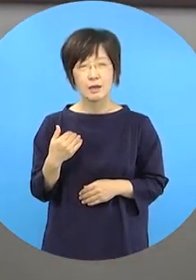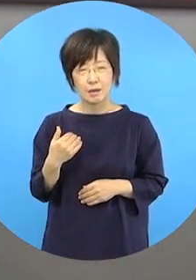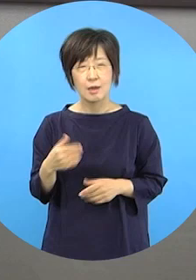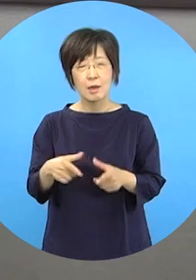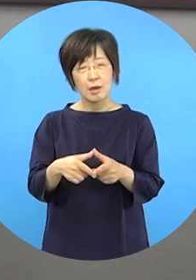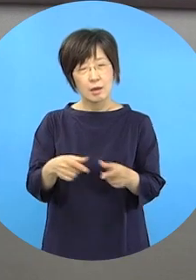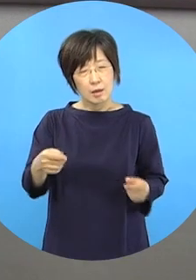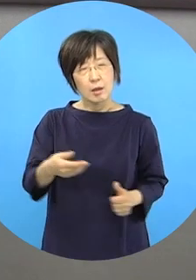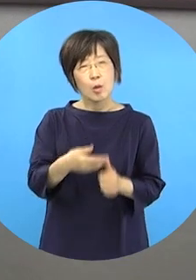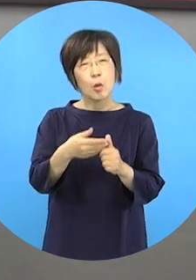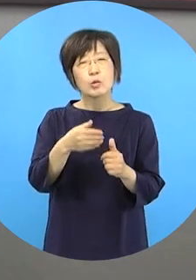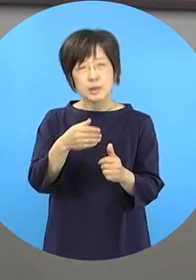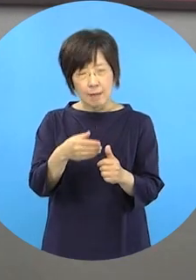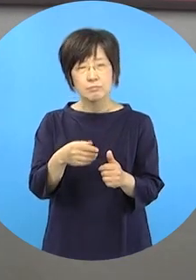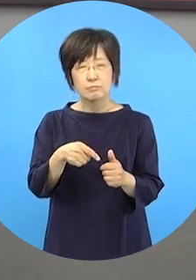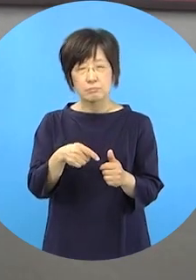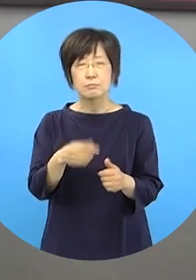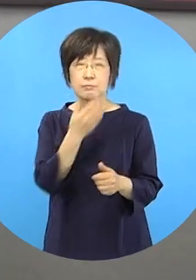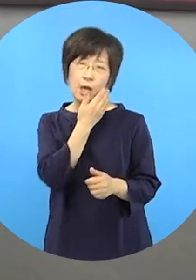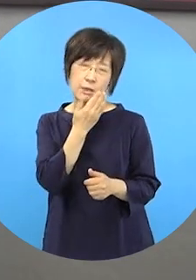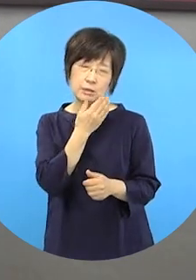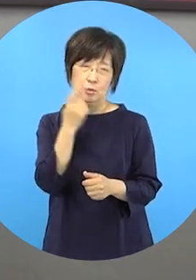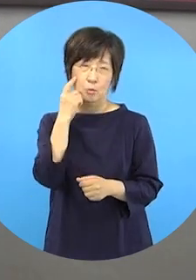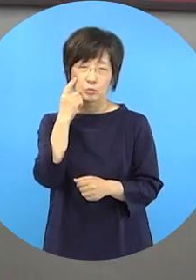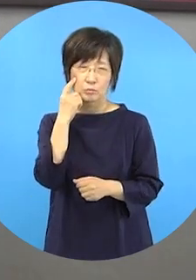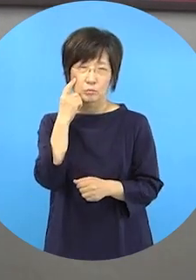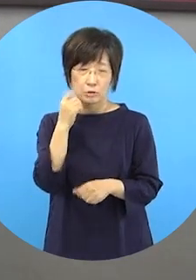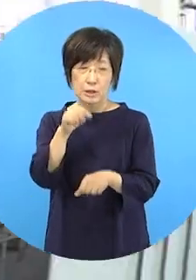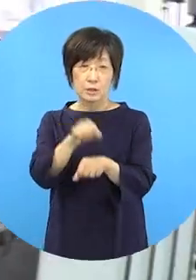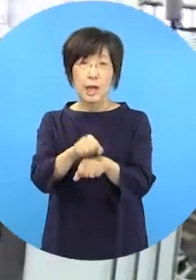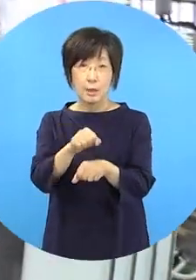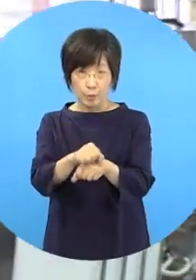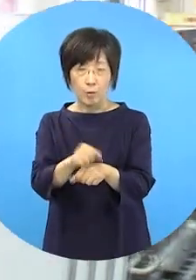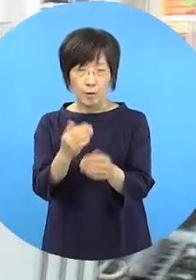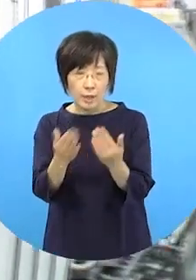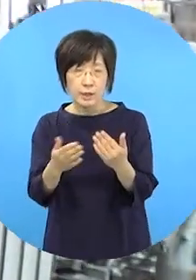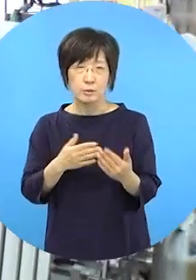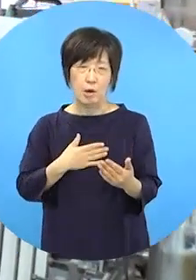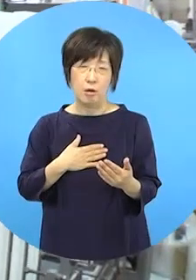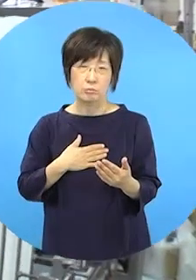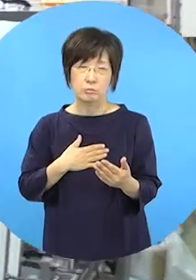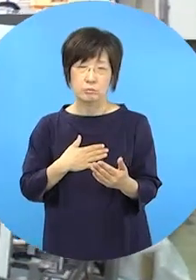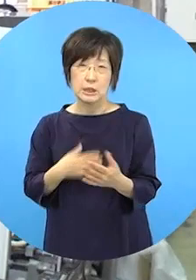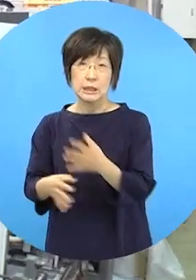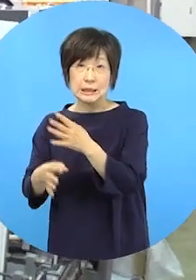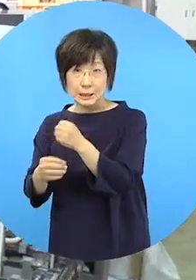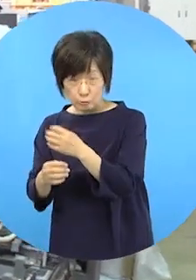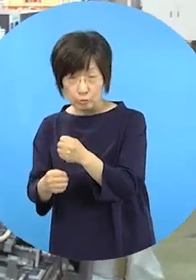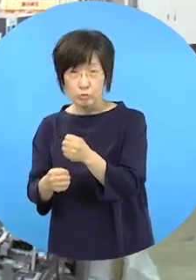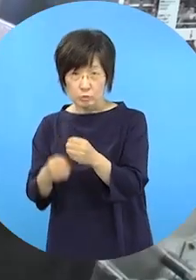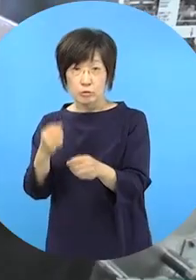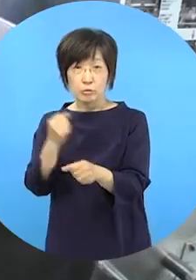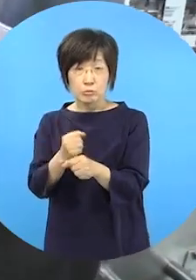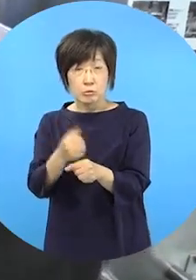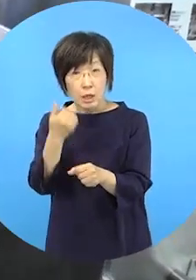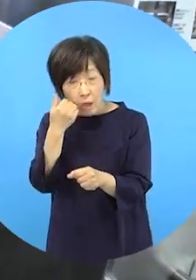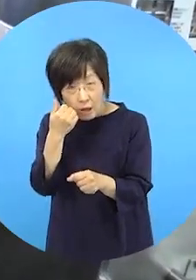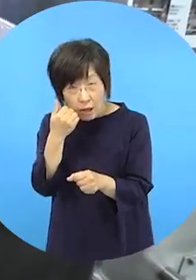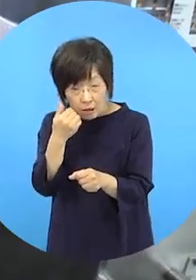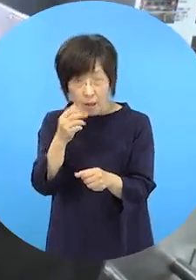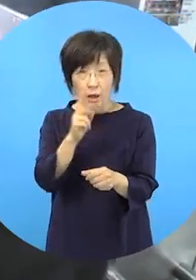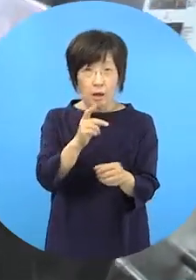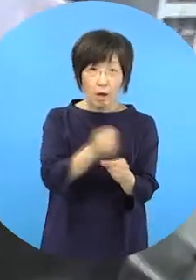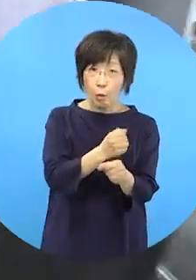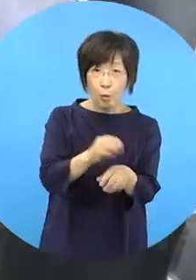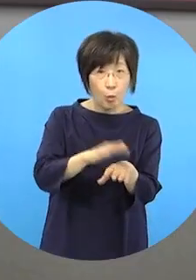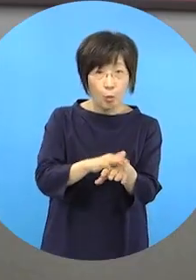産ということを言いましたけども、やっぱり原料がちゃんと分かる、いつ誰がどのように作ってどういうふうに加工したかっていうのが分かるってこと